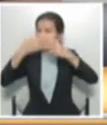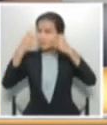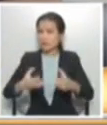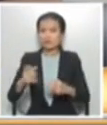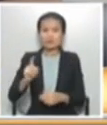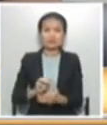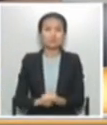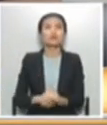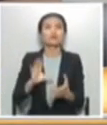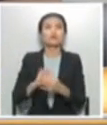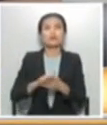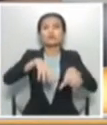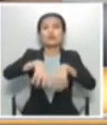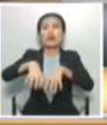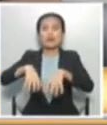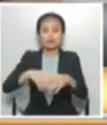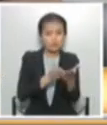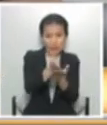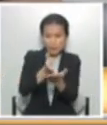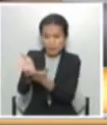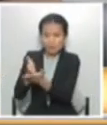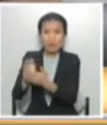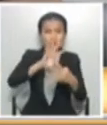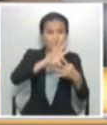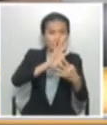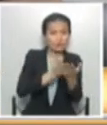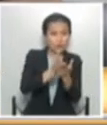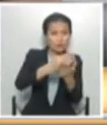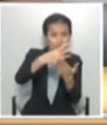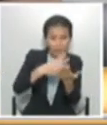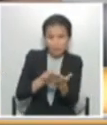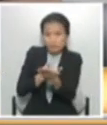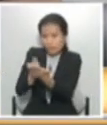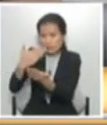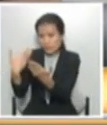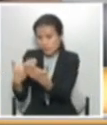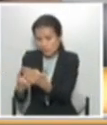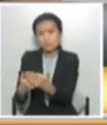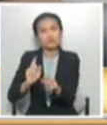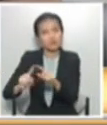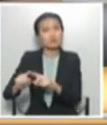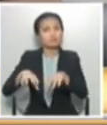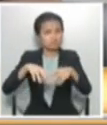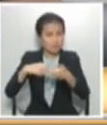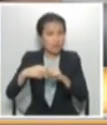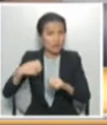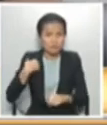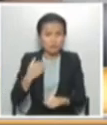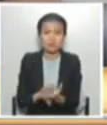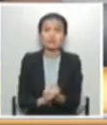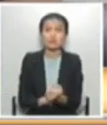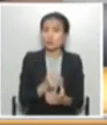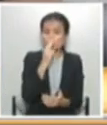ารบุคคลการบริหารวิชาการแล้วก็บริหารการเงินท่านประธานเชื่อไหมครับในการบริหารวิชาการเนี่ยสอนวิศวะมาแ